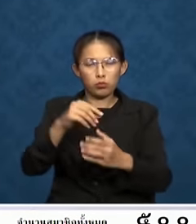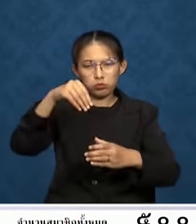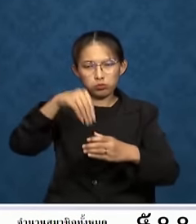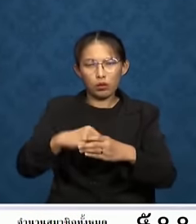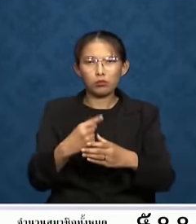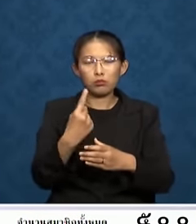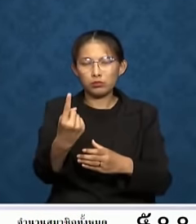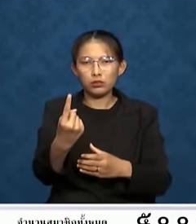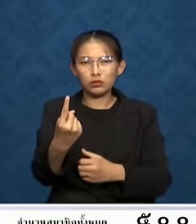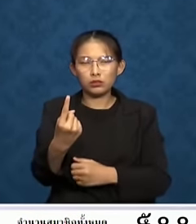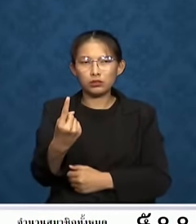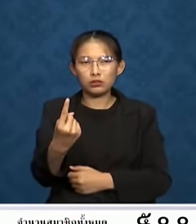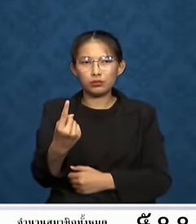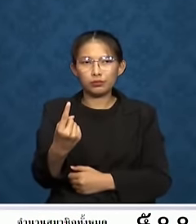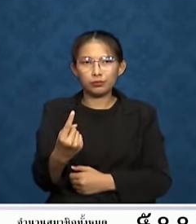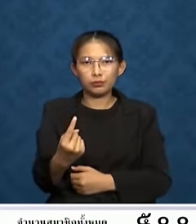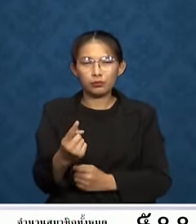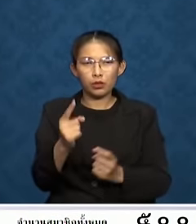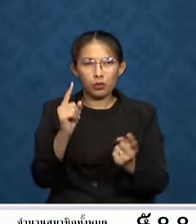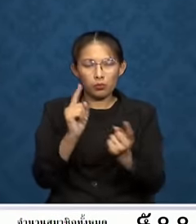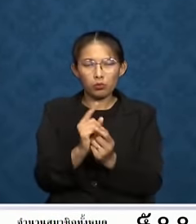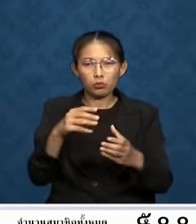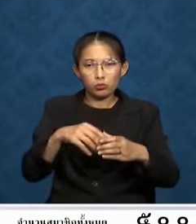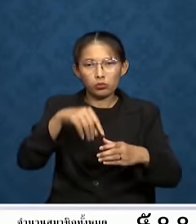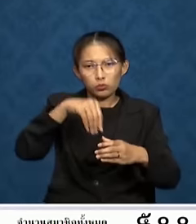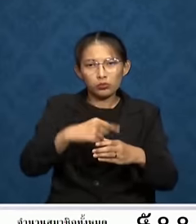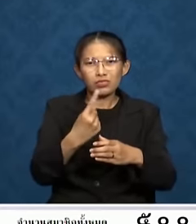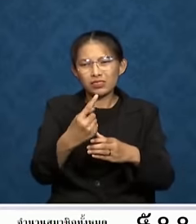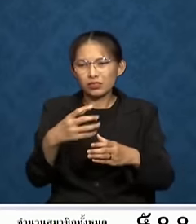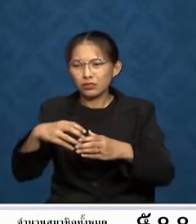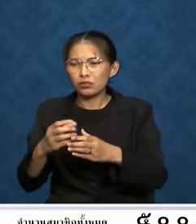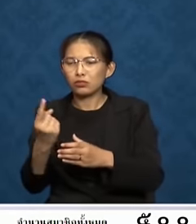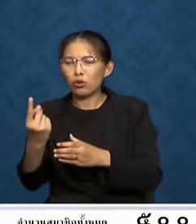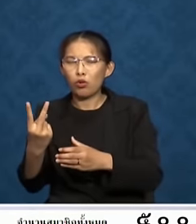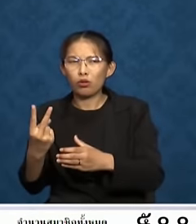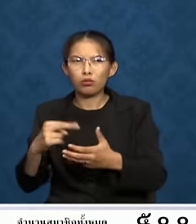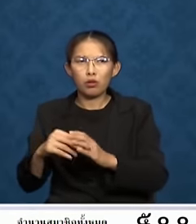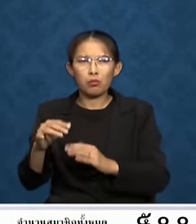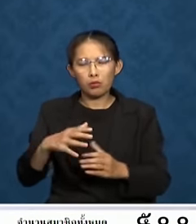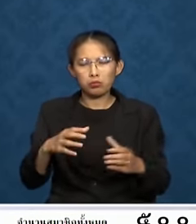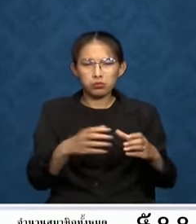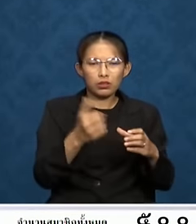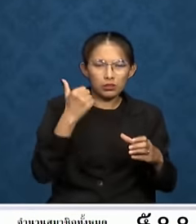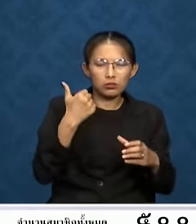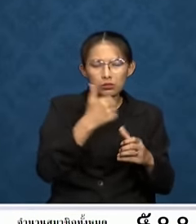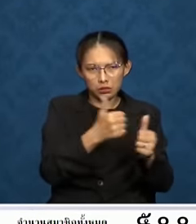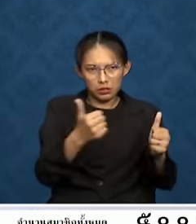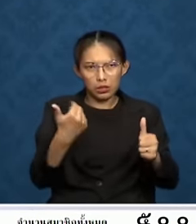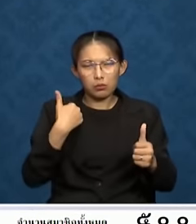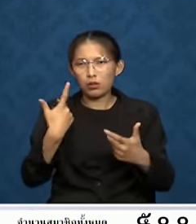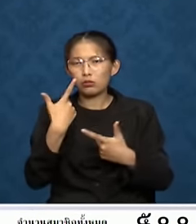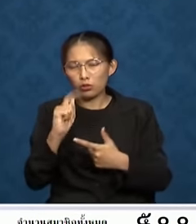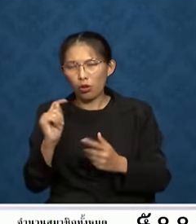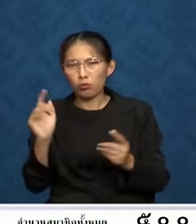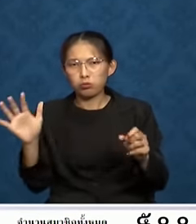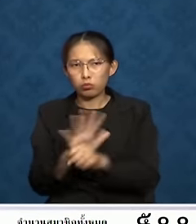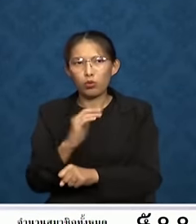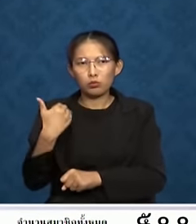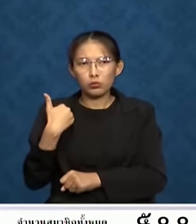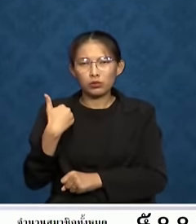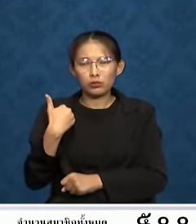อ่ะมันเจออยู่เพียงหน่วยเดียว 2หน่วยส่วนใหญ่ก็ดีส่วนใหญ่ก็สนองตอบอันนี้